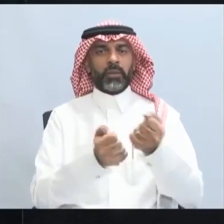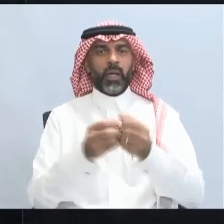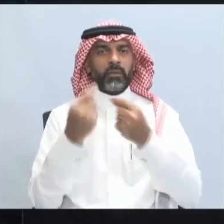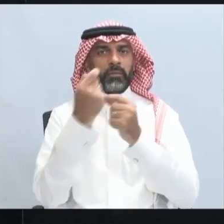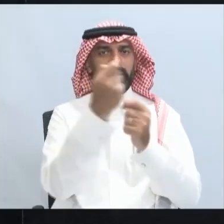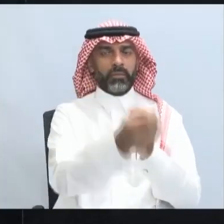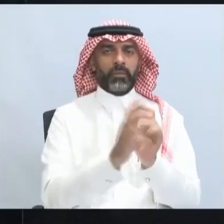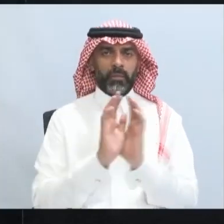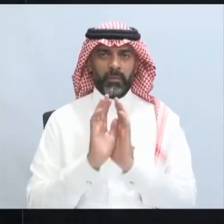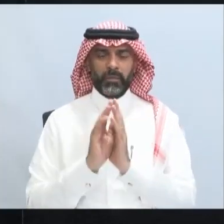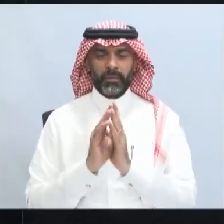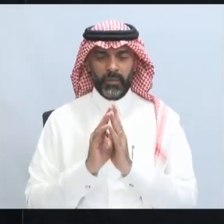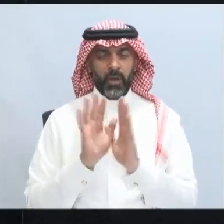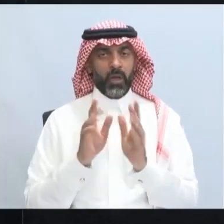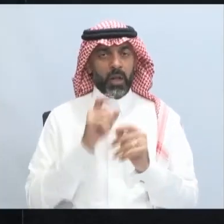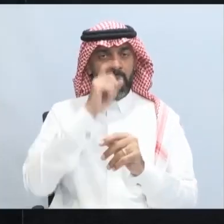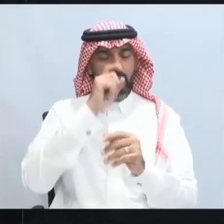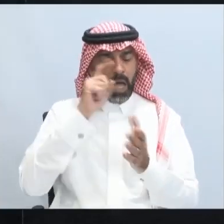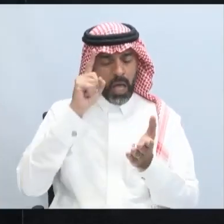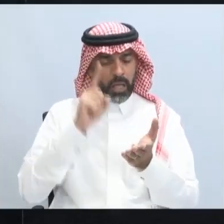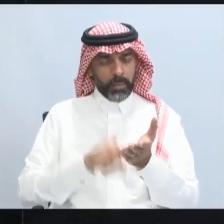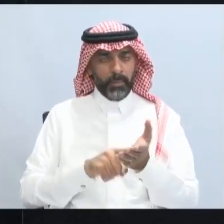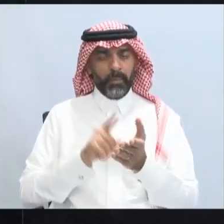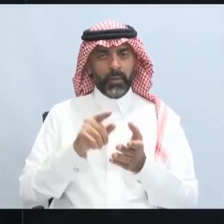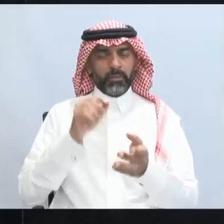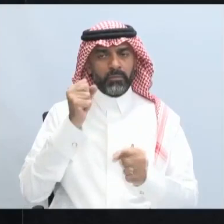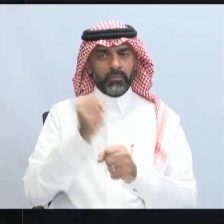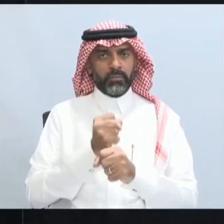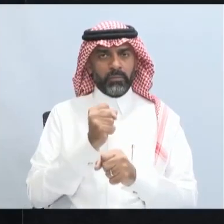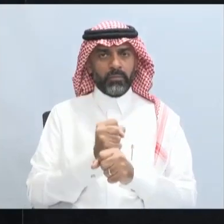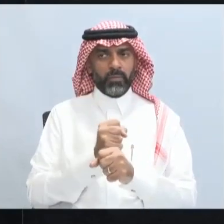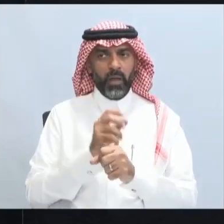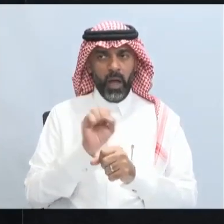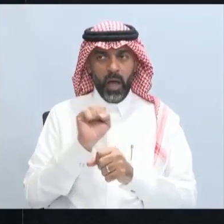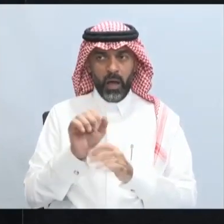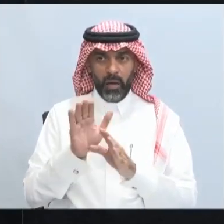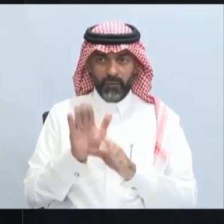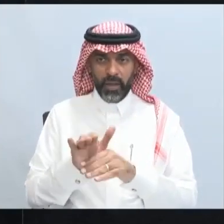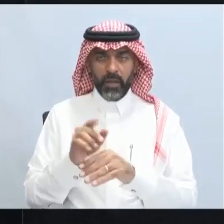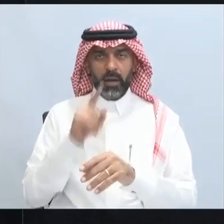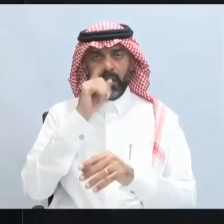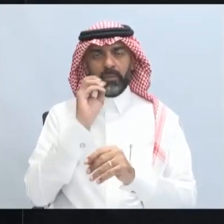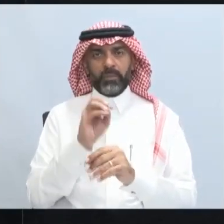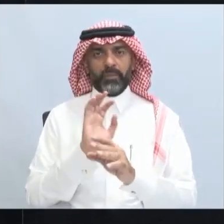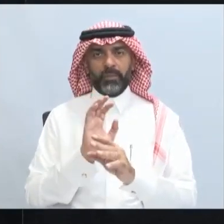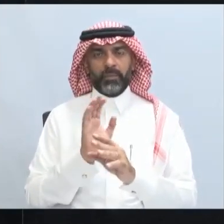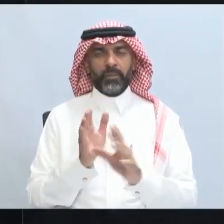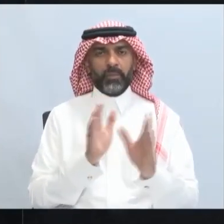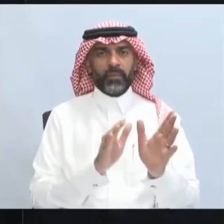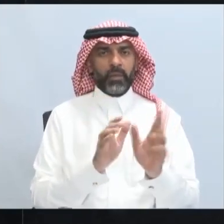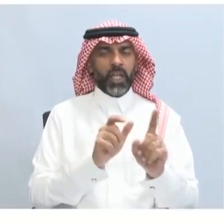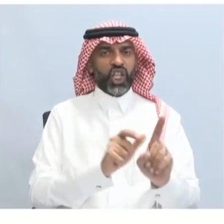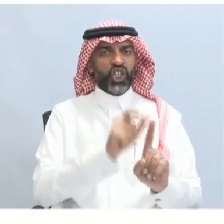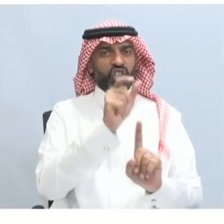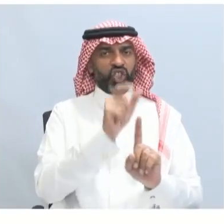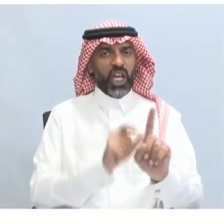وهناك التزامات يجب اداؤها عند نشوء هذا الحق للشخص معنى اصطلاحي